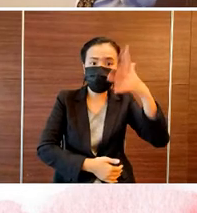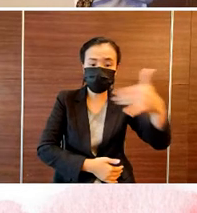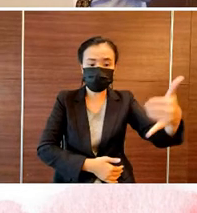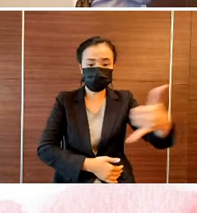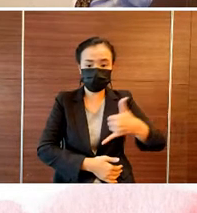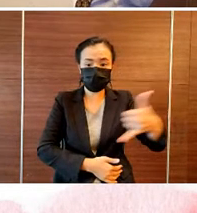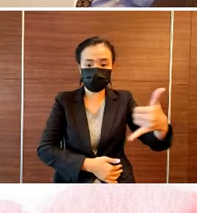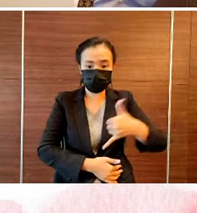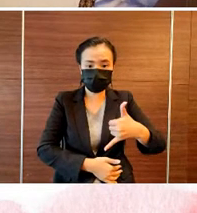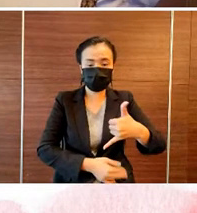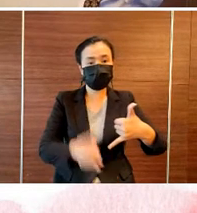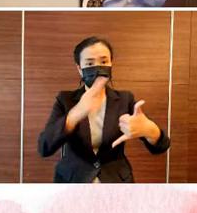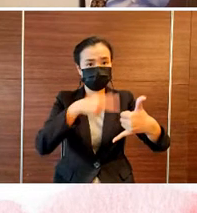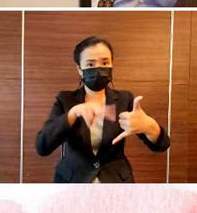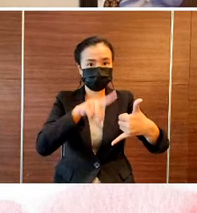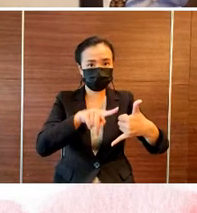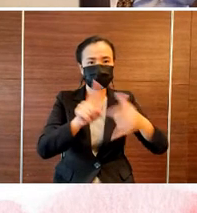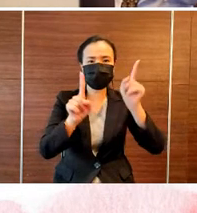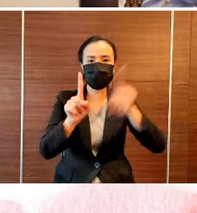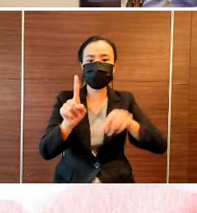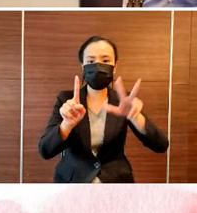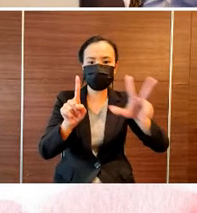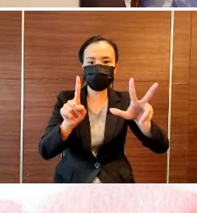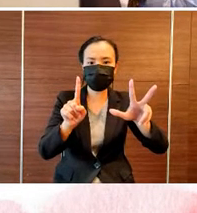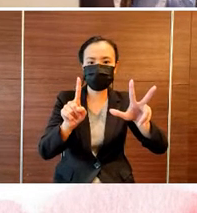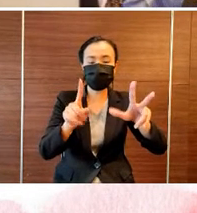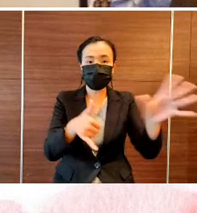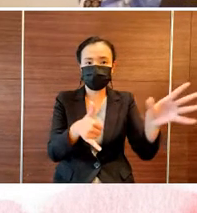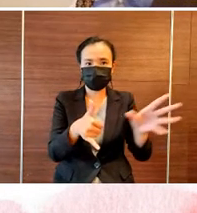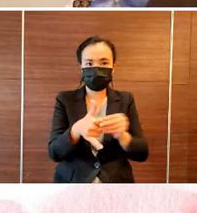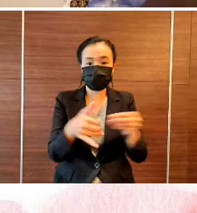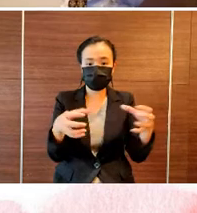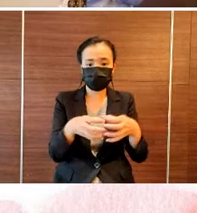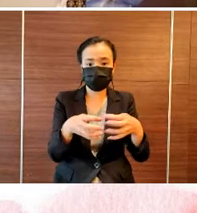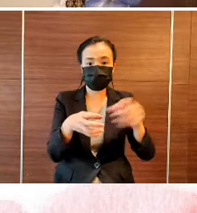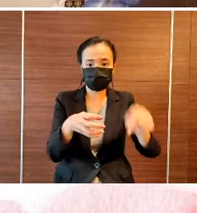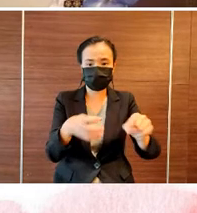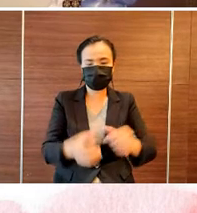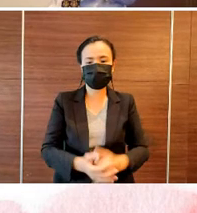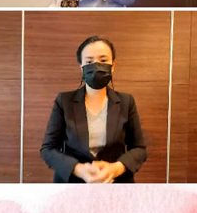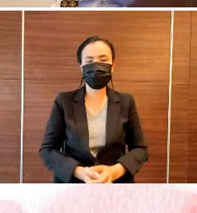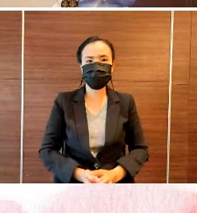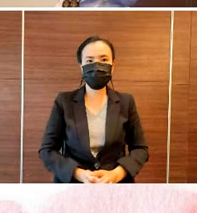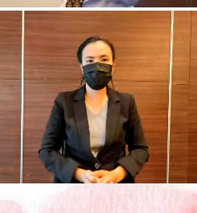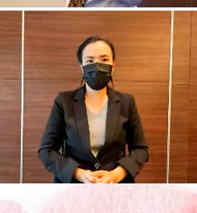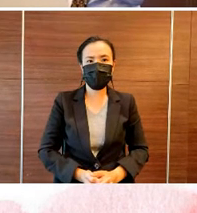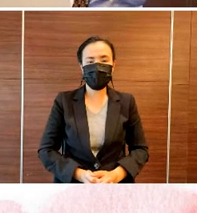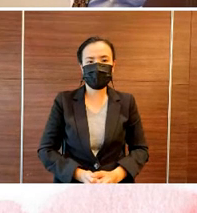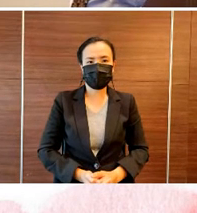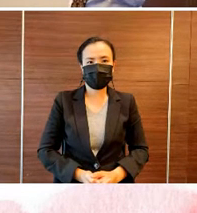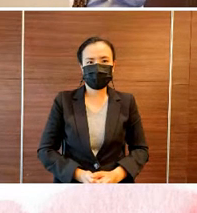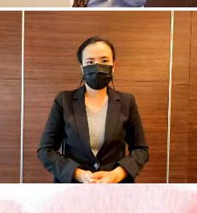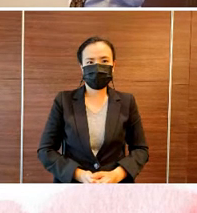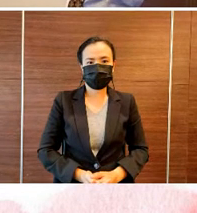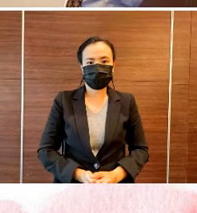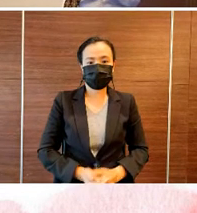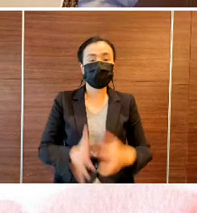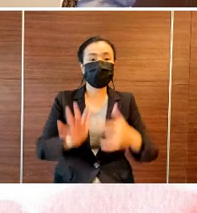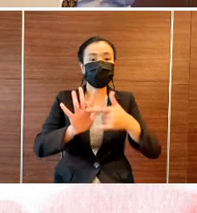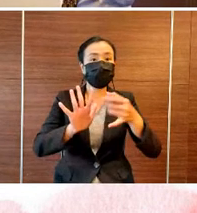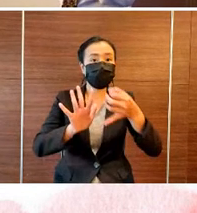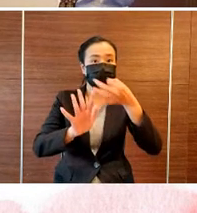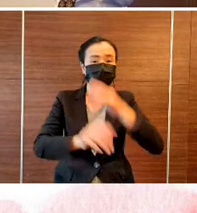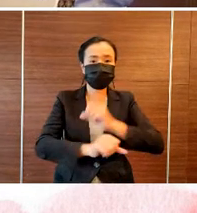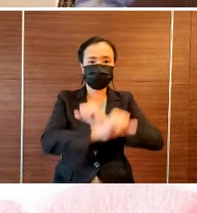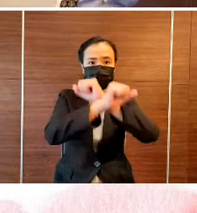ครับสามารถตรวจเจอ1ใน3ของคนที่ติดเชื้อที่อยู่ในกลุ่มนี้ขณะเดียวกันนะสามารถที่จะแจกจ่ายเปรบนะครับ